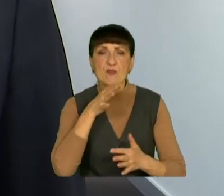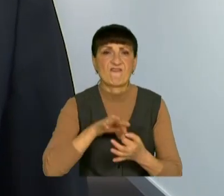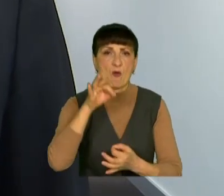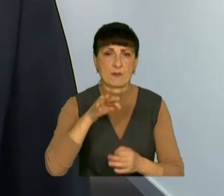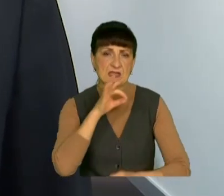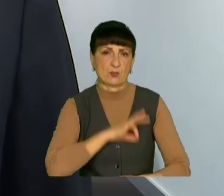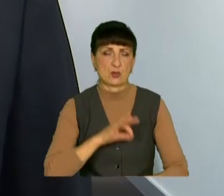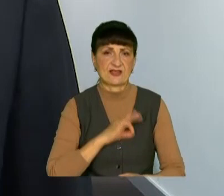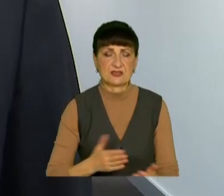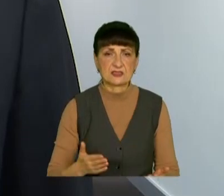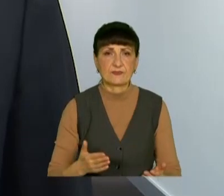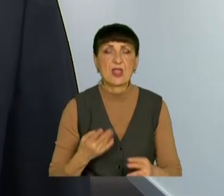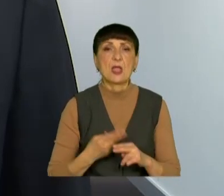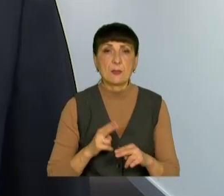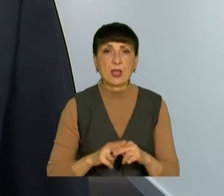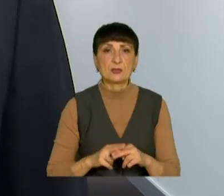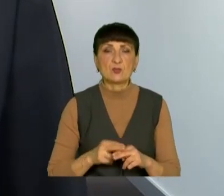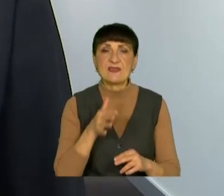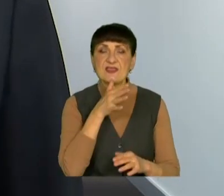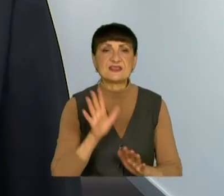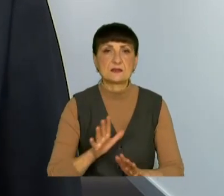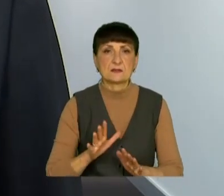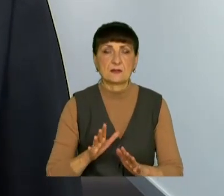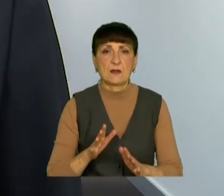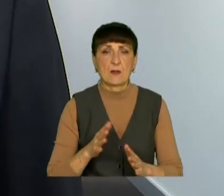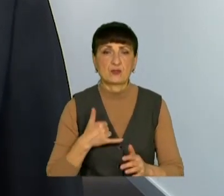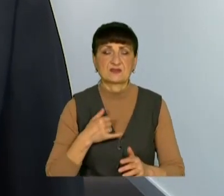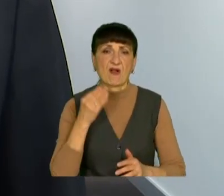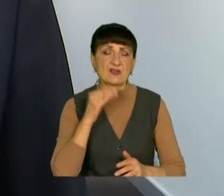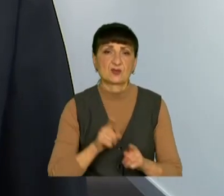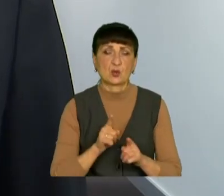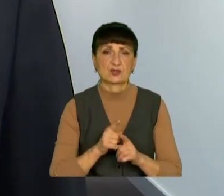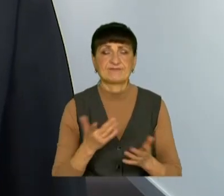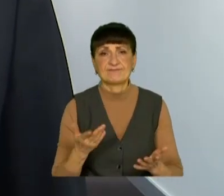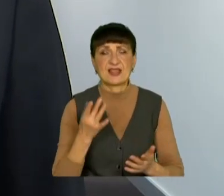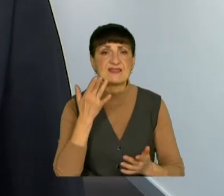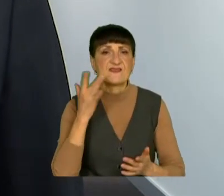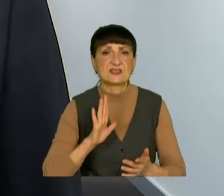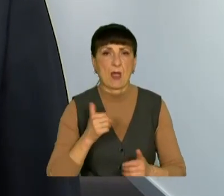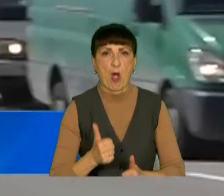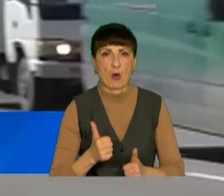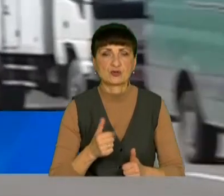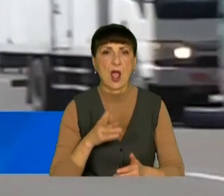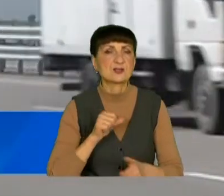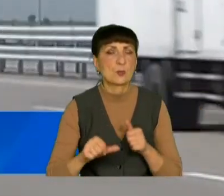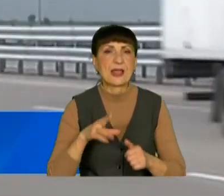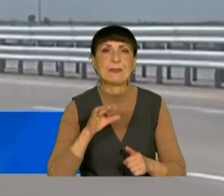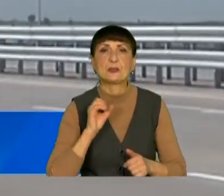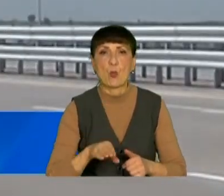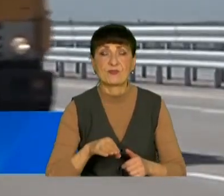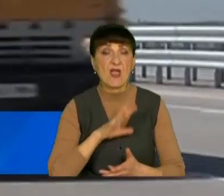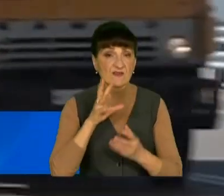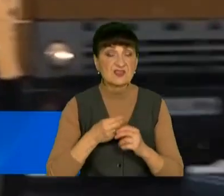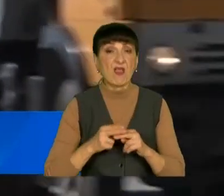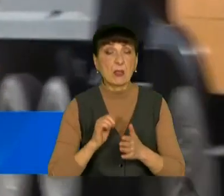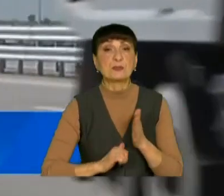применить. Ну и не всегда у нас соответствует и качество материала, особенно это битум. Все эти предпосылки, как